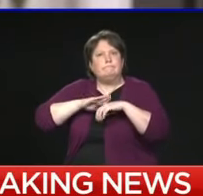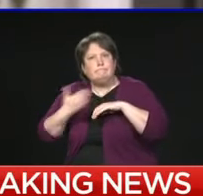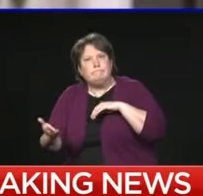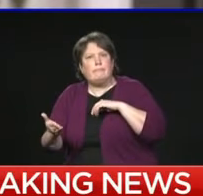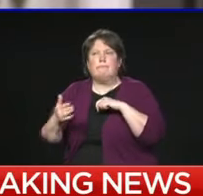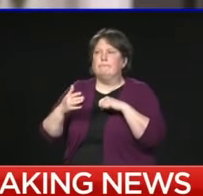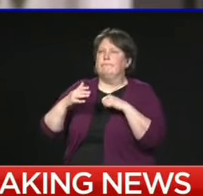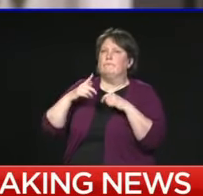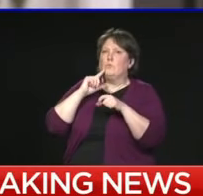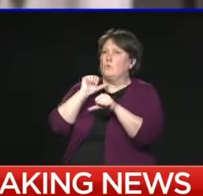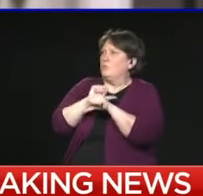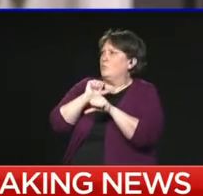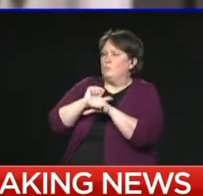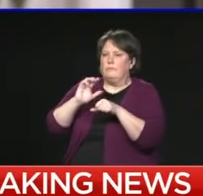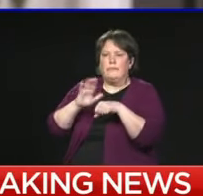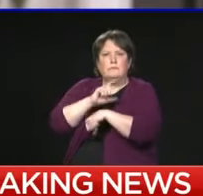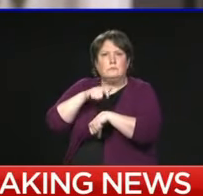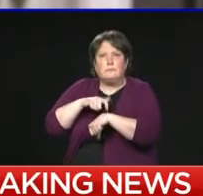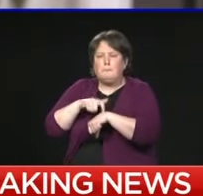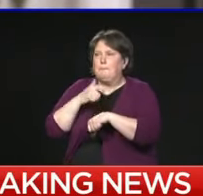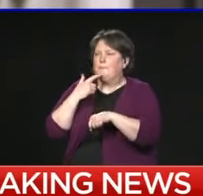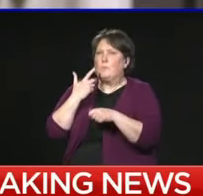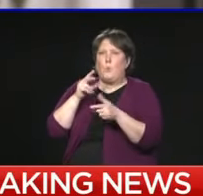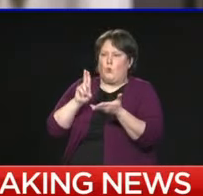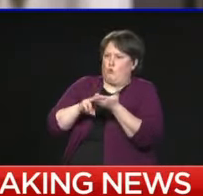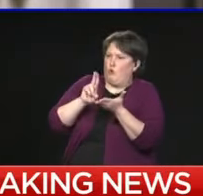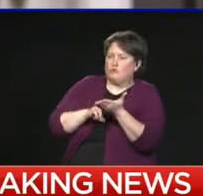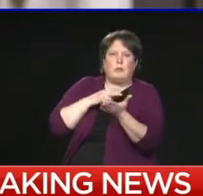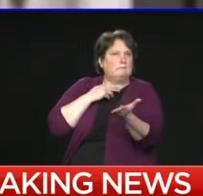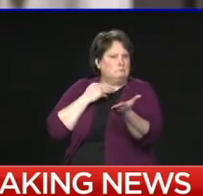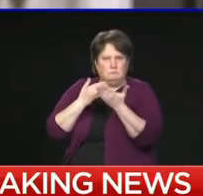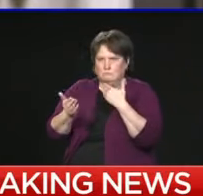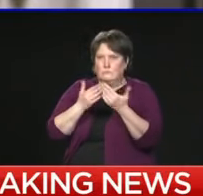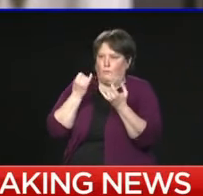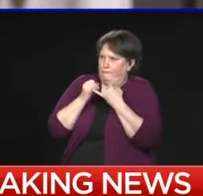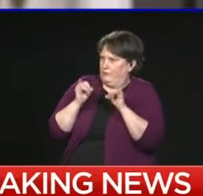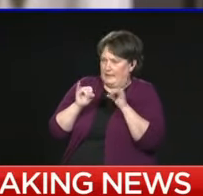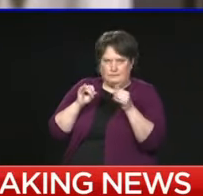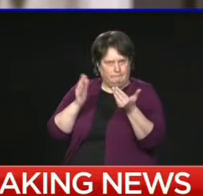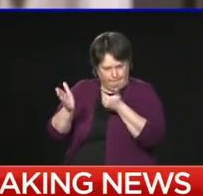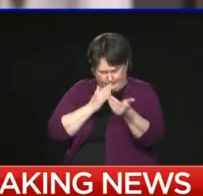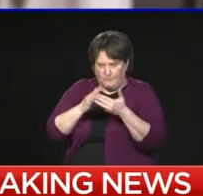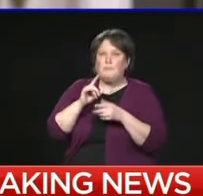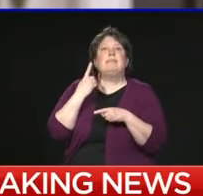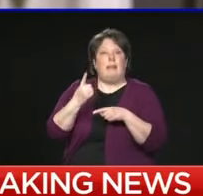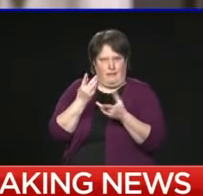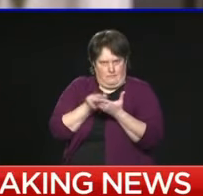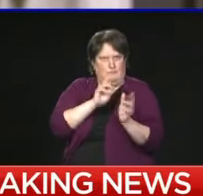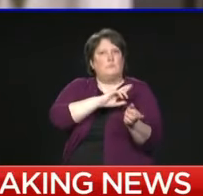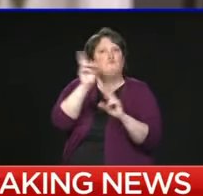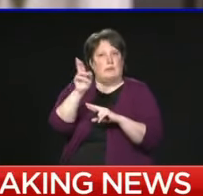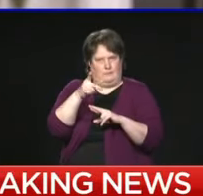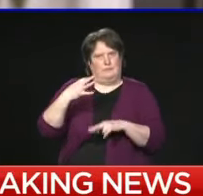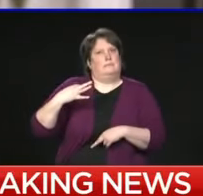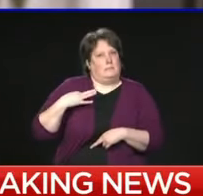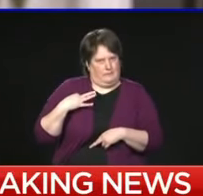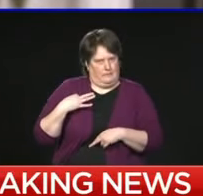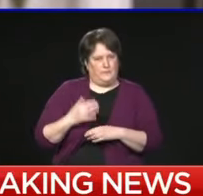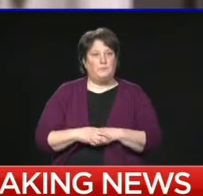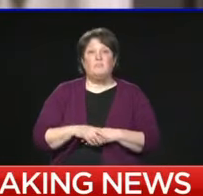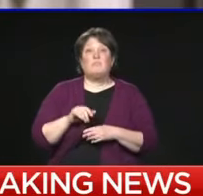ou à contrat, ou que vous soyez travailleur autonome, cette prestation est là pour vous. Si vous êtes malade ou